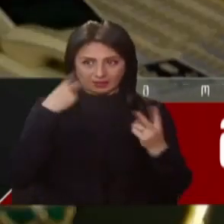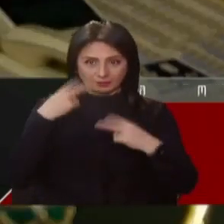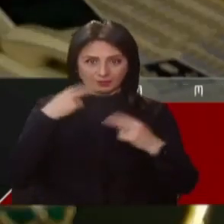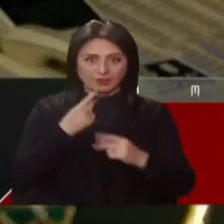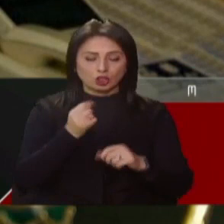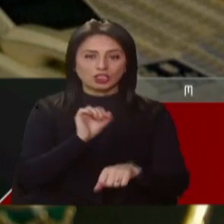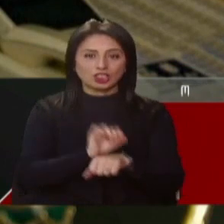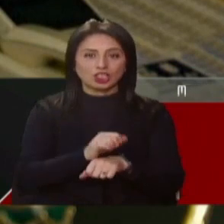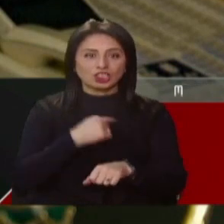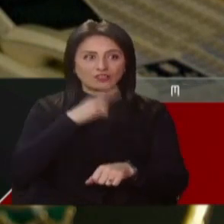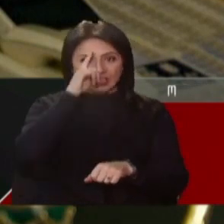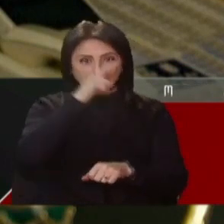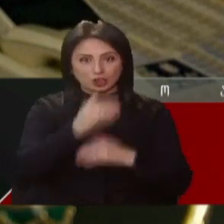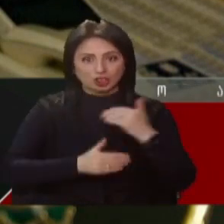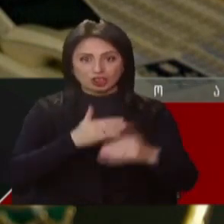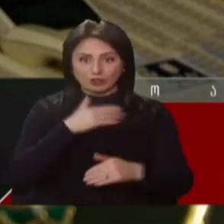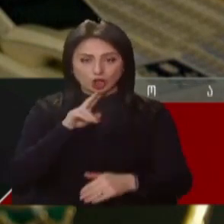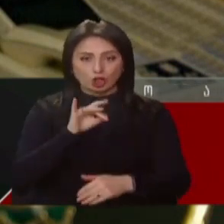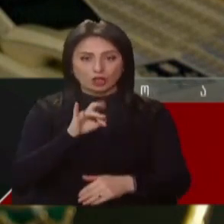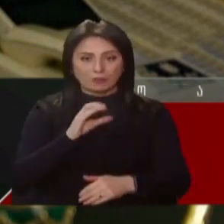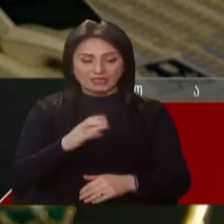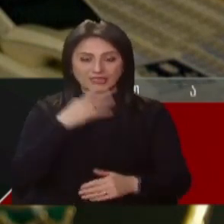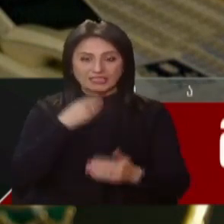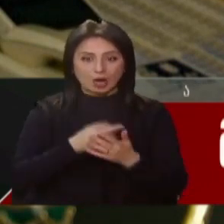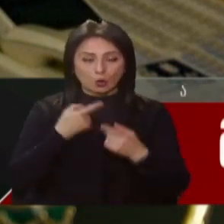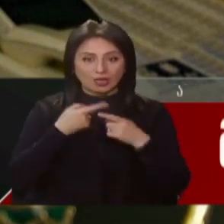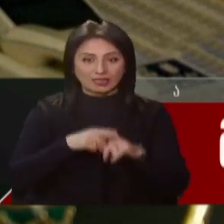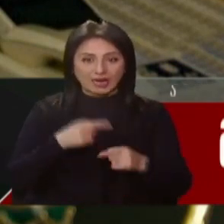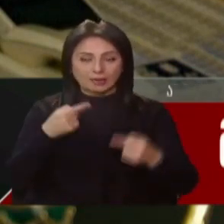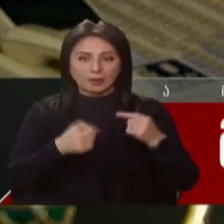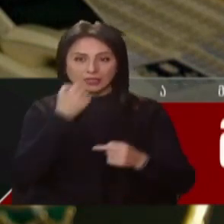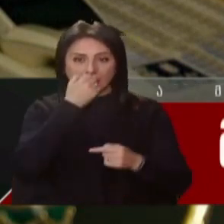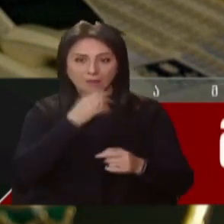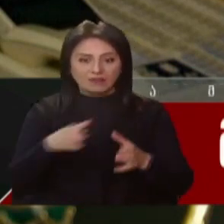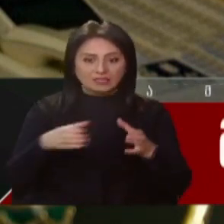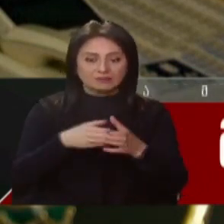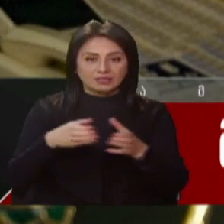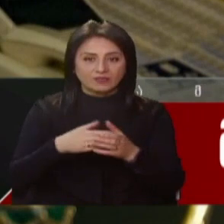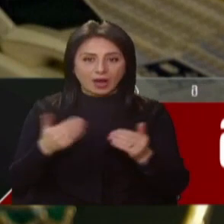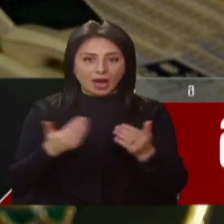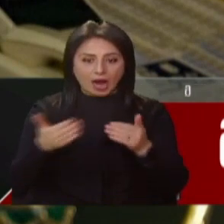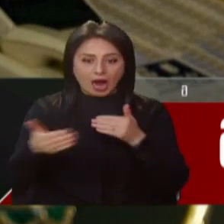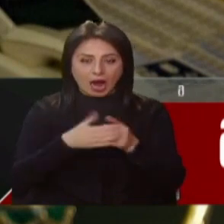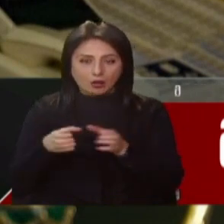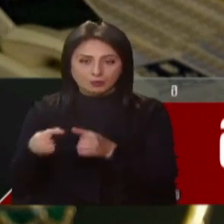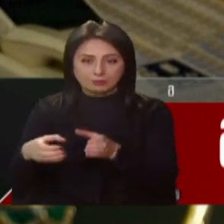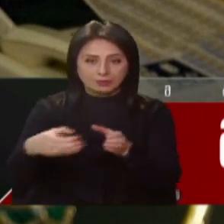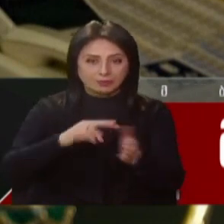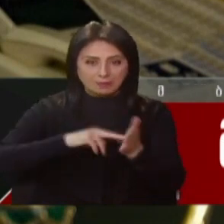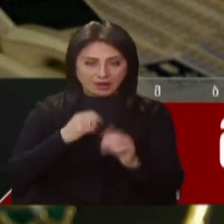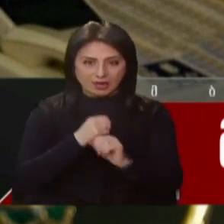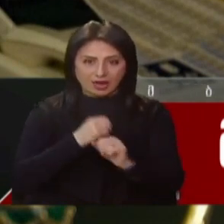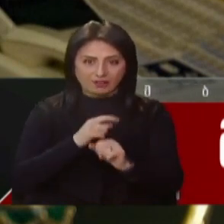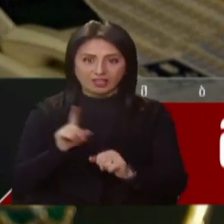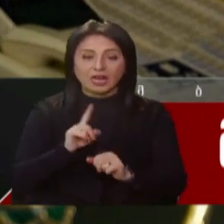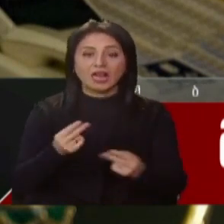майн чиачерон чуэни бичебис цинсуа Донбаши. Да сакутари техника, сабрзолу масал да мобилизебулеби ахлос муагроон чуэн позициептар.